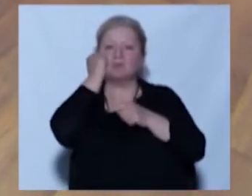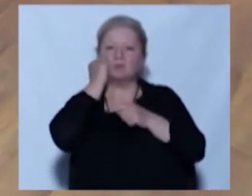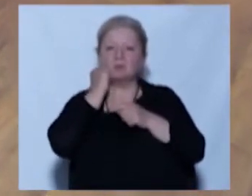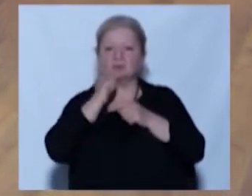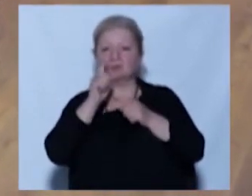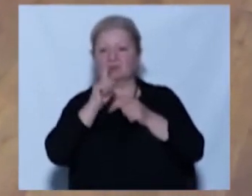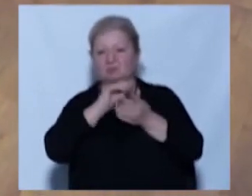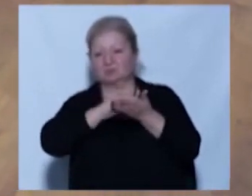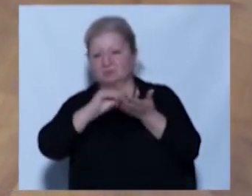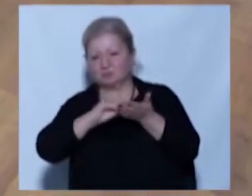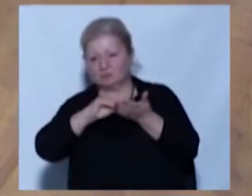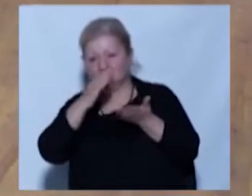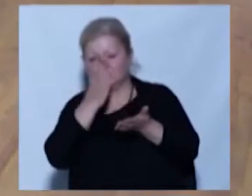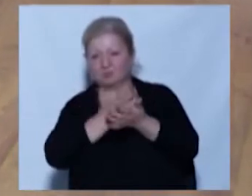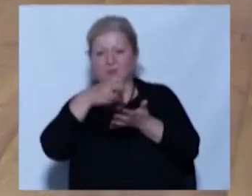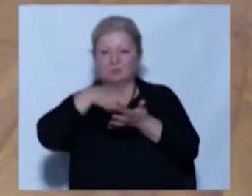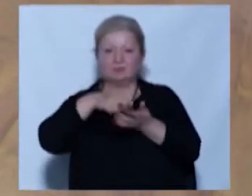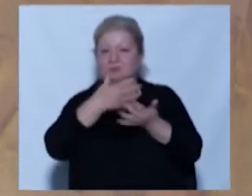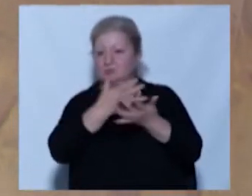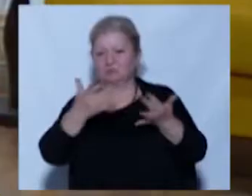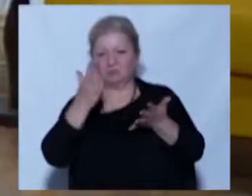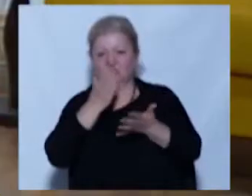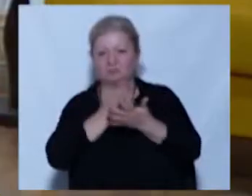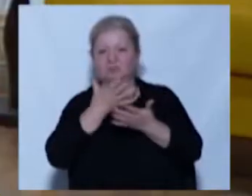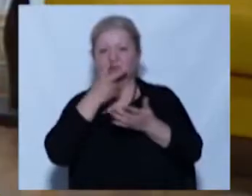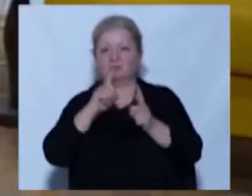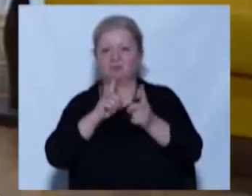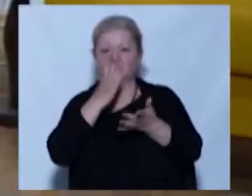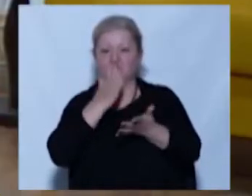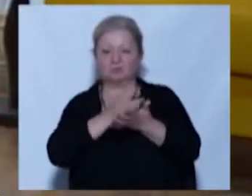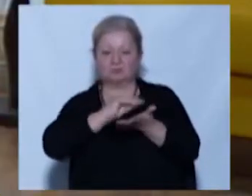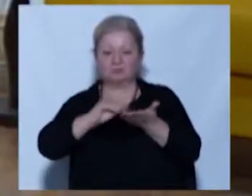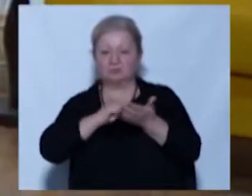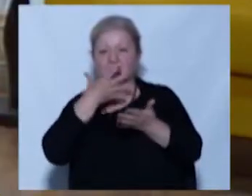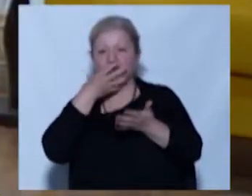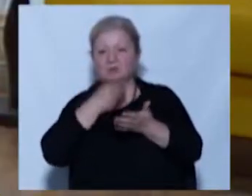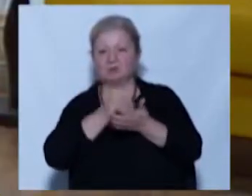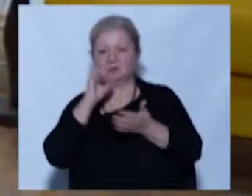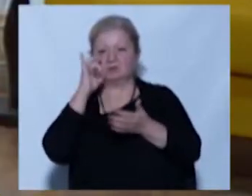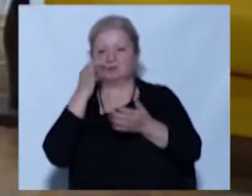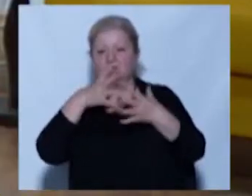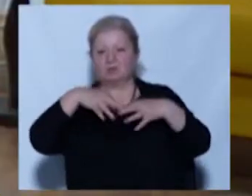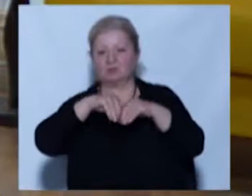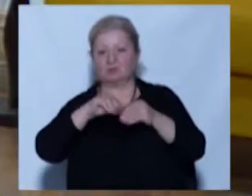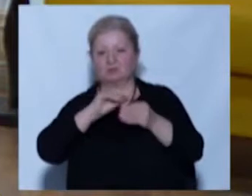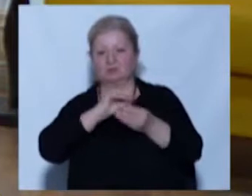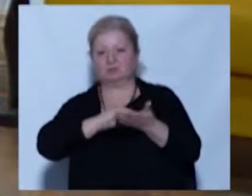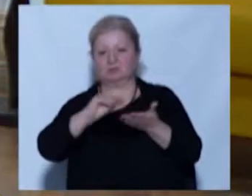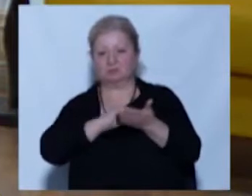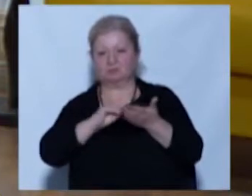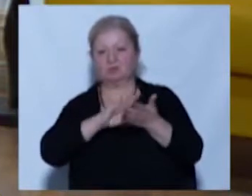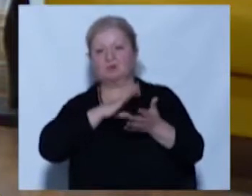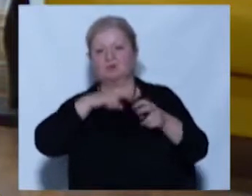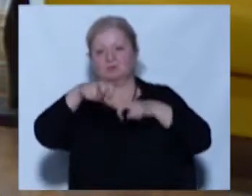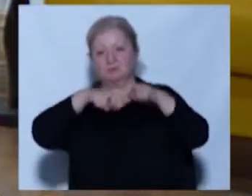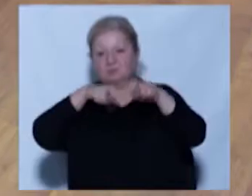შემორჩენილი ან შექმნილი რაიმე თხზულებები, რომლებიც საკუთარ ისტორიას ყვებიან ან ურთიერთ